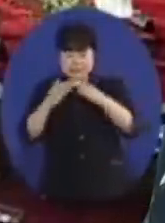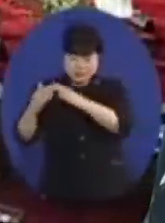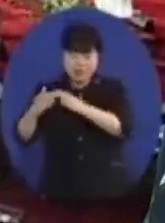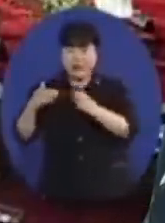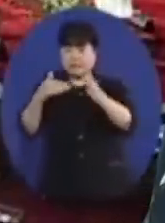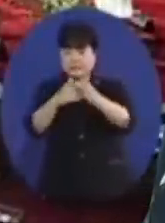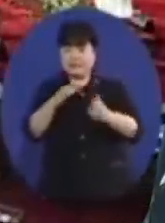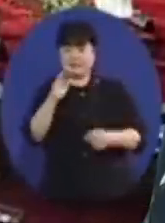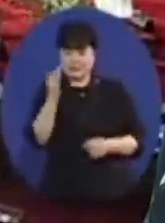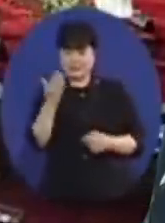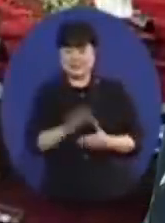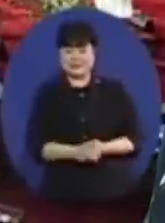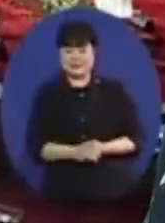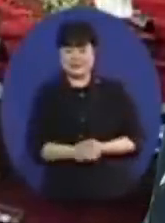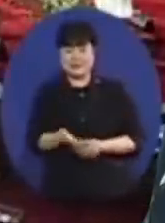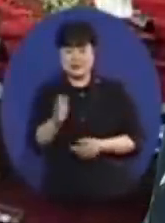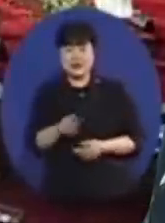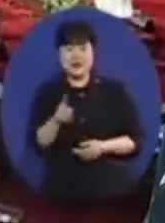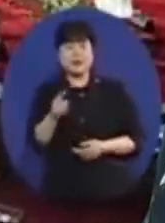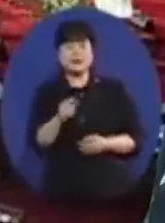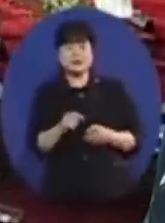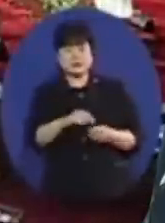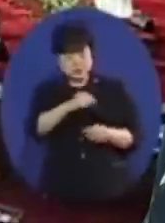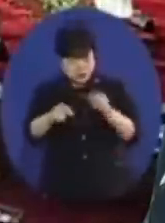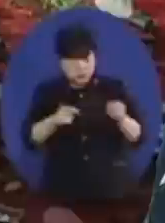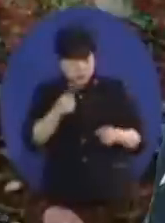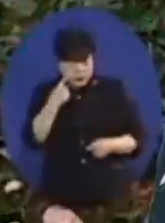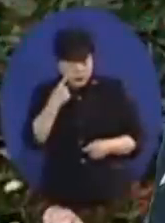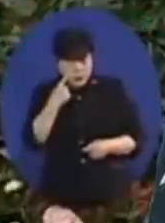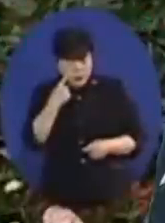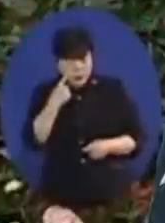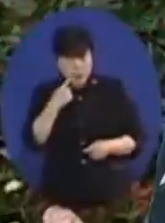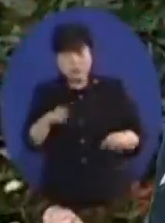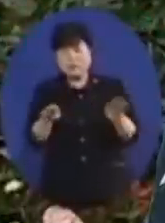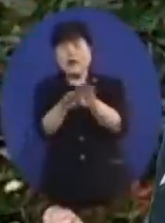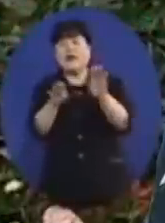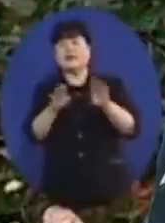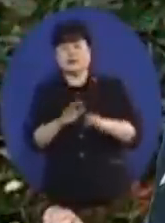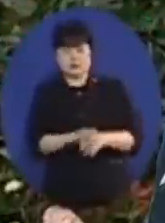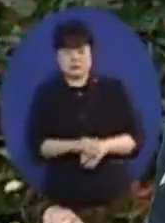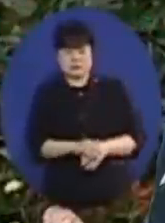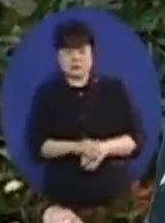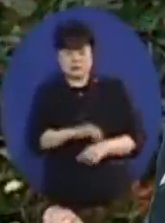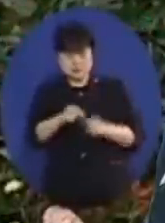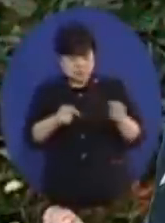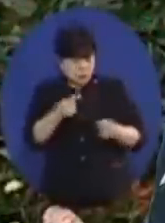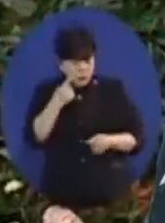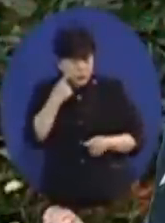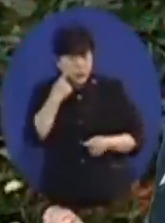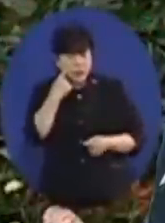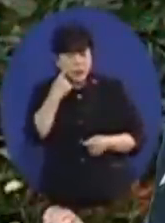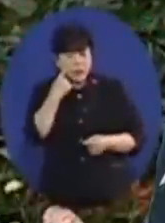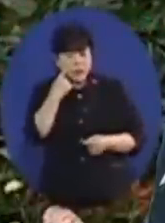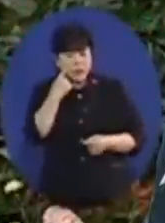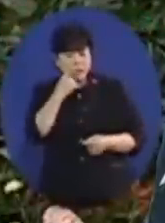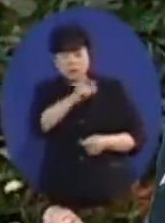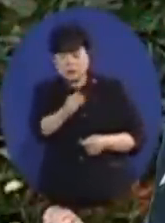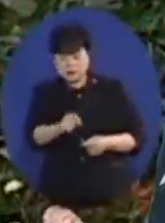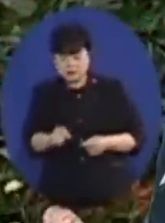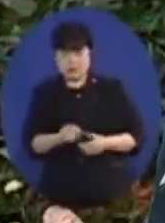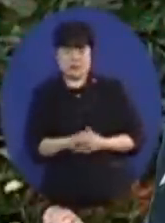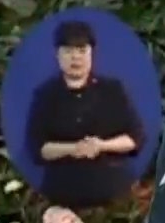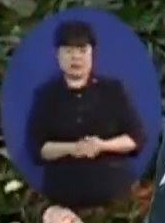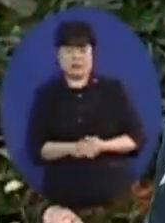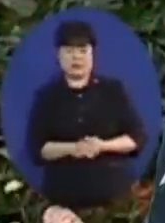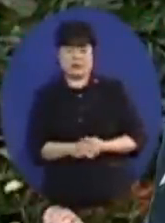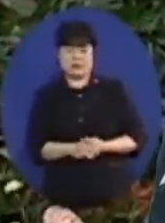이사를 가게 된 것입니다 그런데 한 봉투를 쓴 사람이 참석을 안 했습니다 봉투를 뜯어보니 거기엔 다음과 같은 말이 적혀